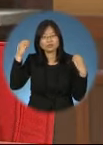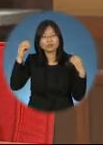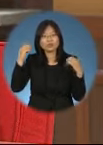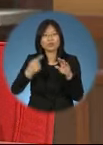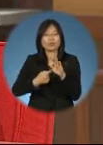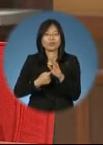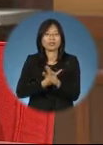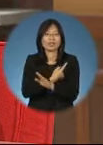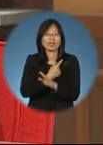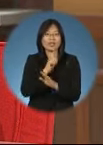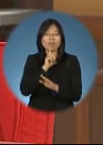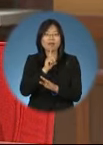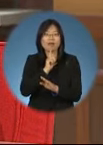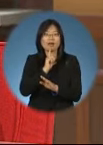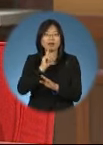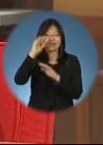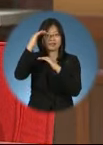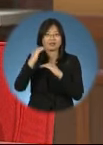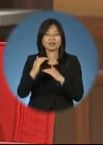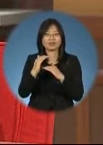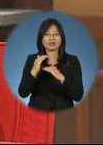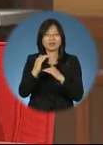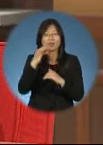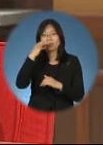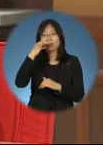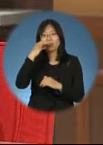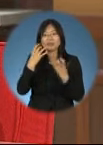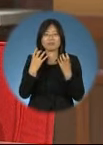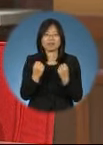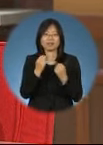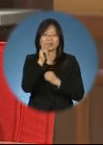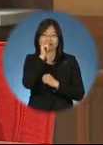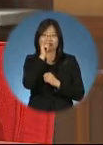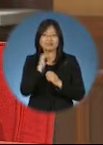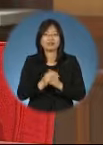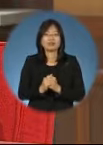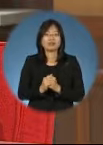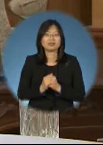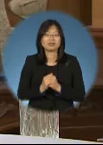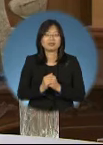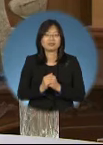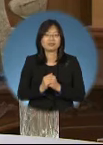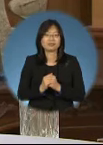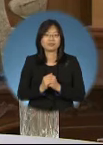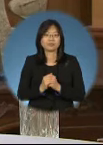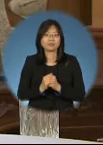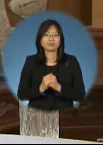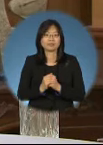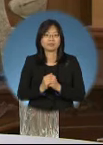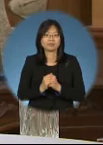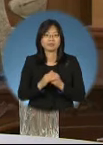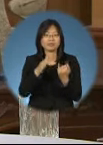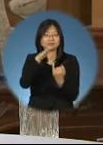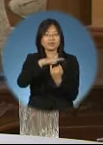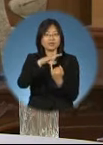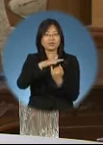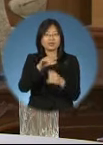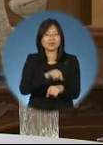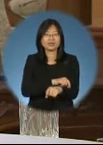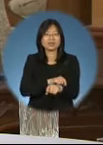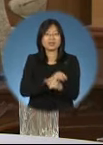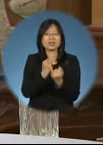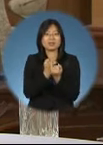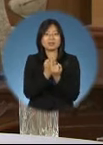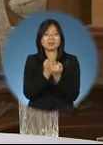외 얘기들이 호기심이 많죠. 네. 그 숙녀, 특히 이런